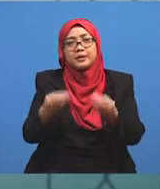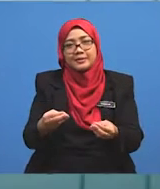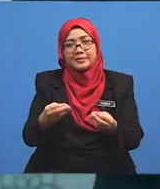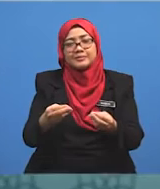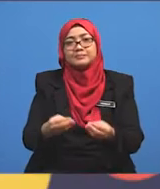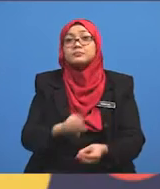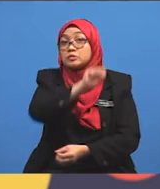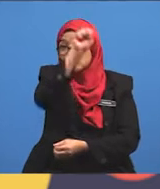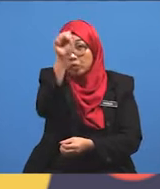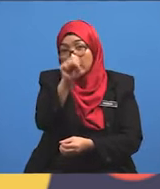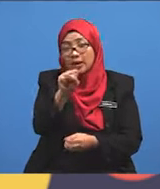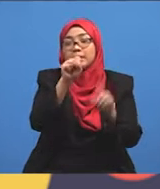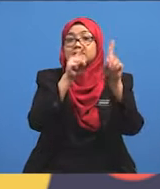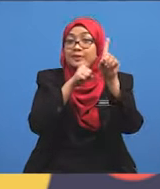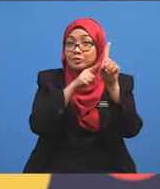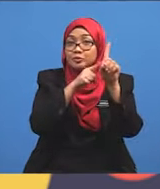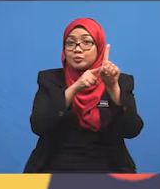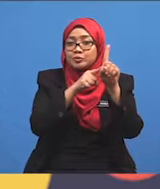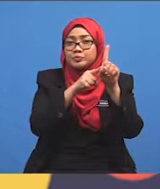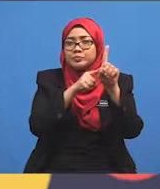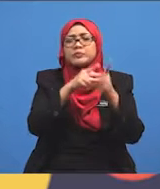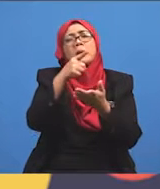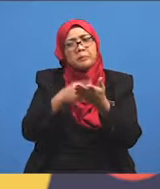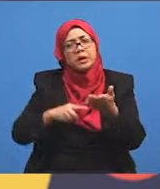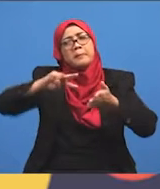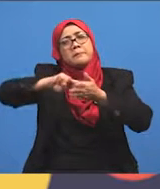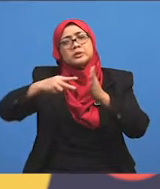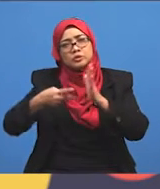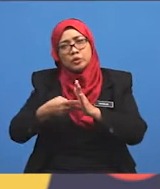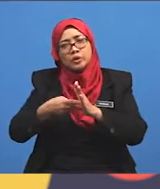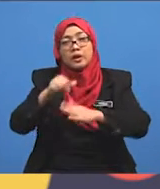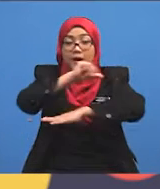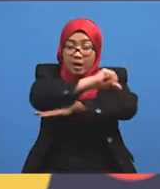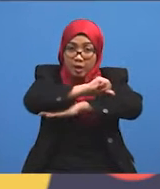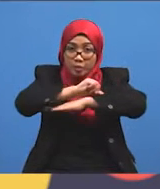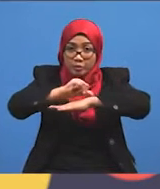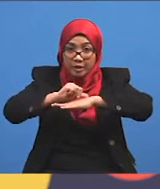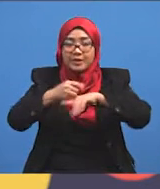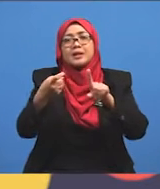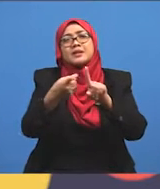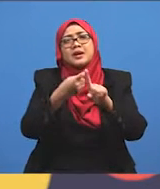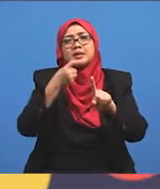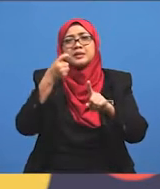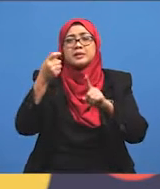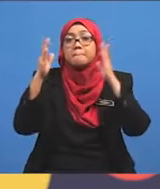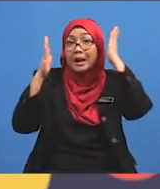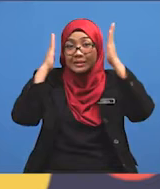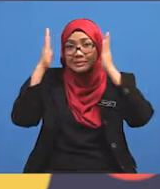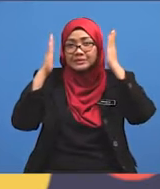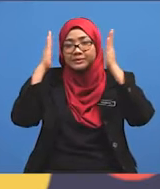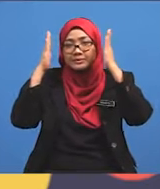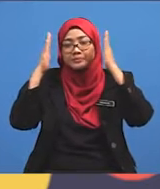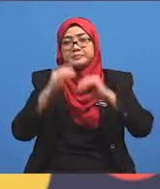pertama, apakah yang dimaksudkan aurat dari segi bahasa?